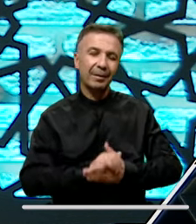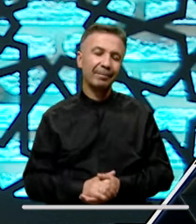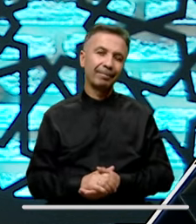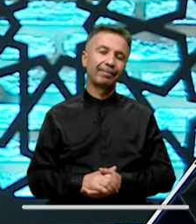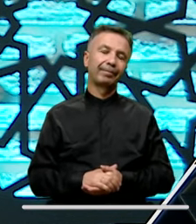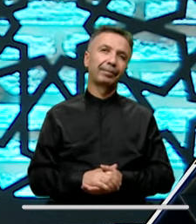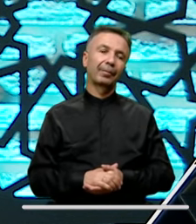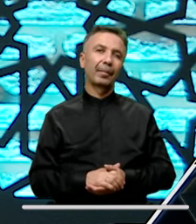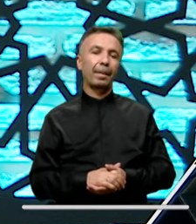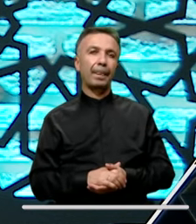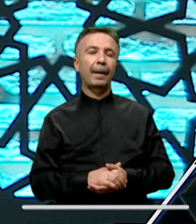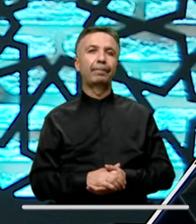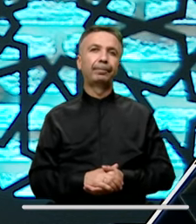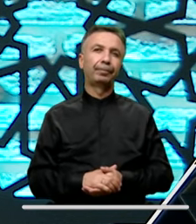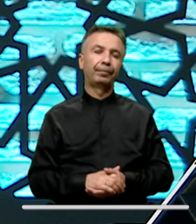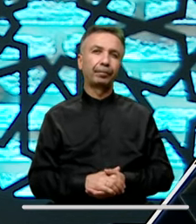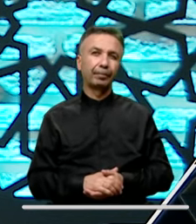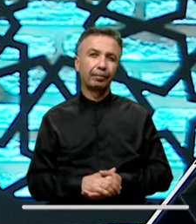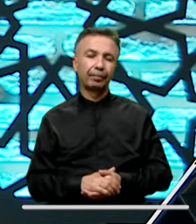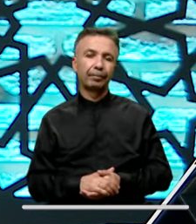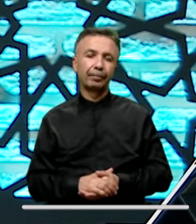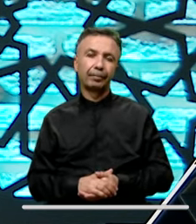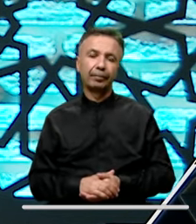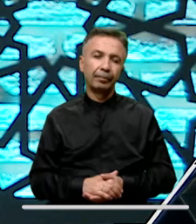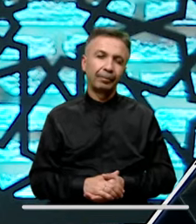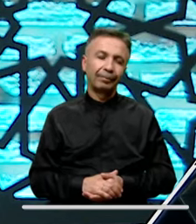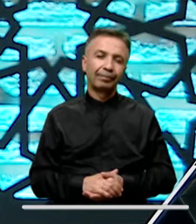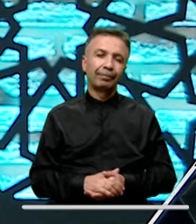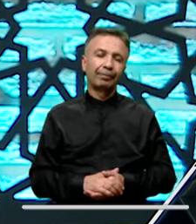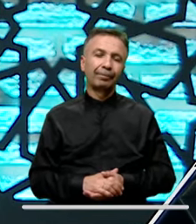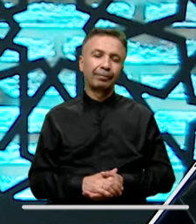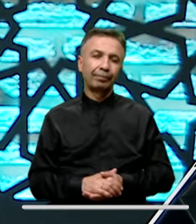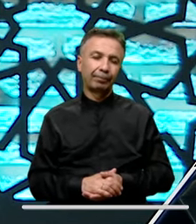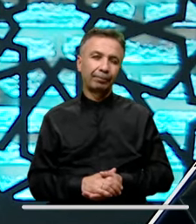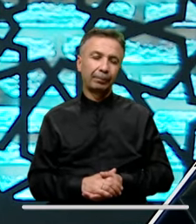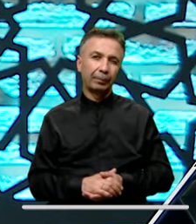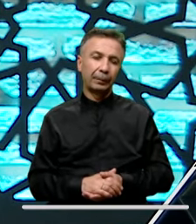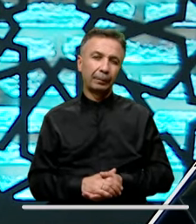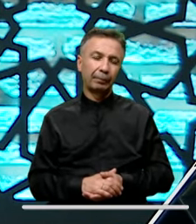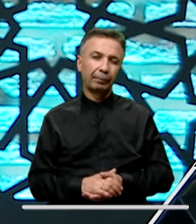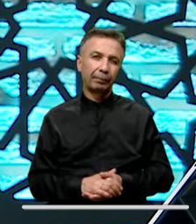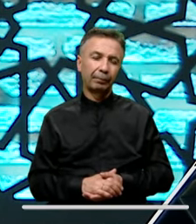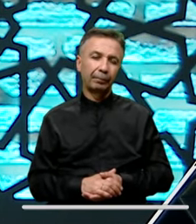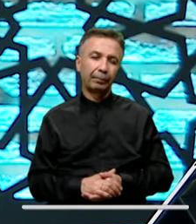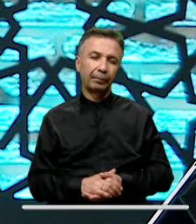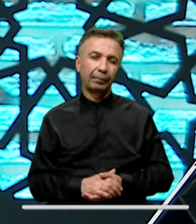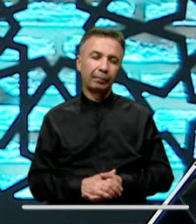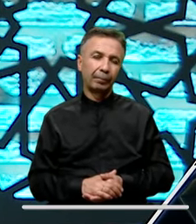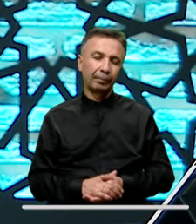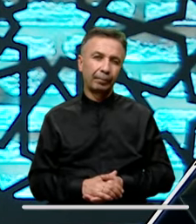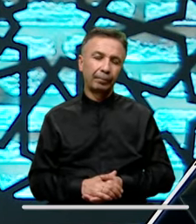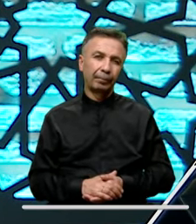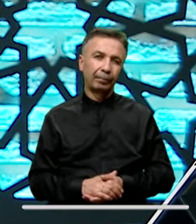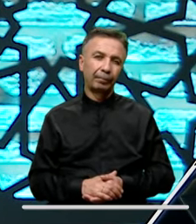Bakalım o namaz hakkında. Allah kabul etsin ibadetiniz. Bir an evvel cami inşaatı da biter. Yeni bir imam da gelir inşallah. Ve